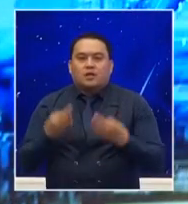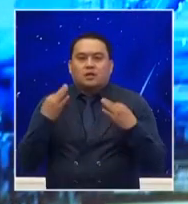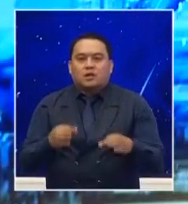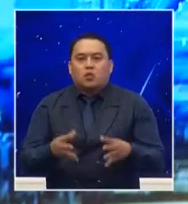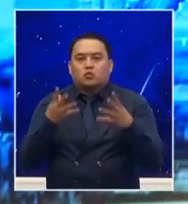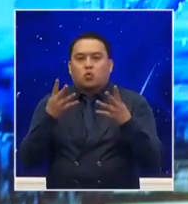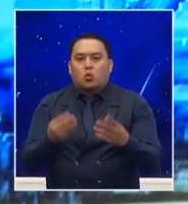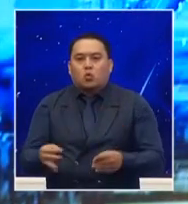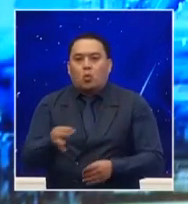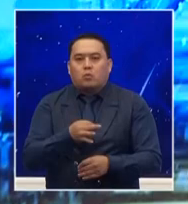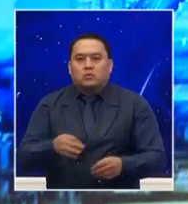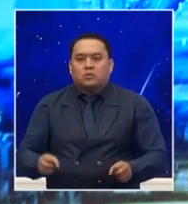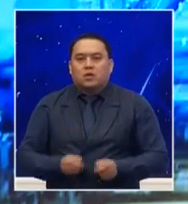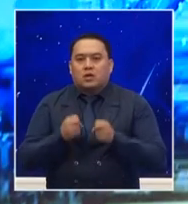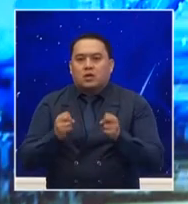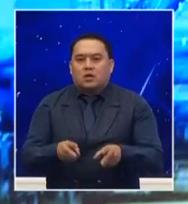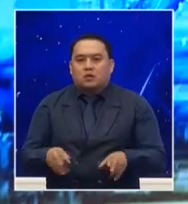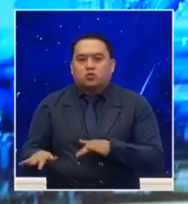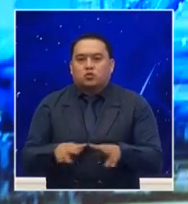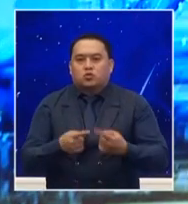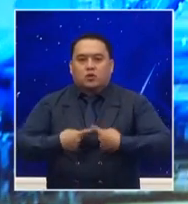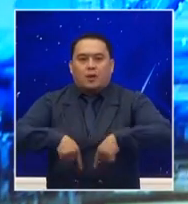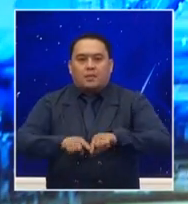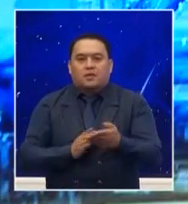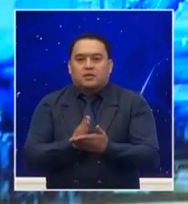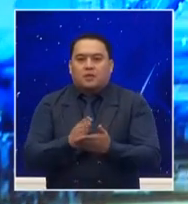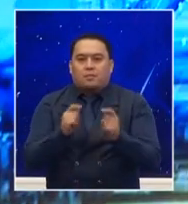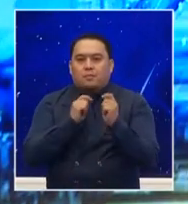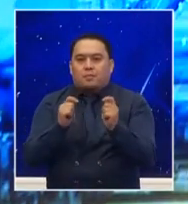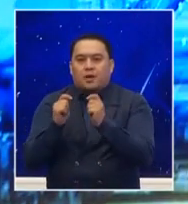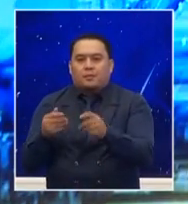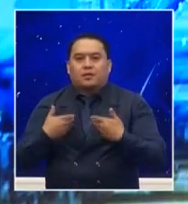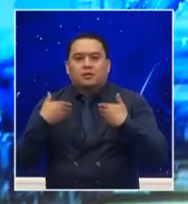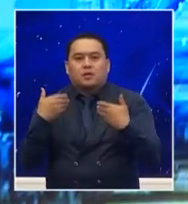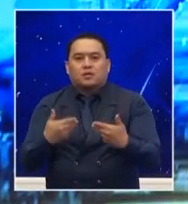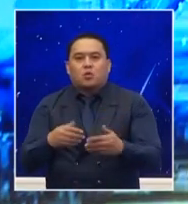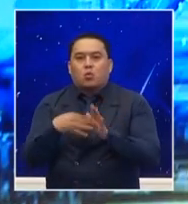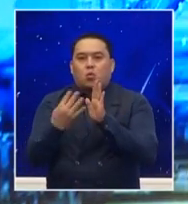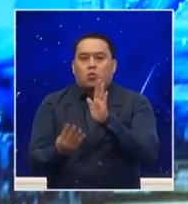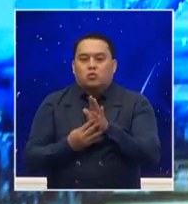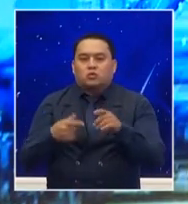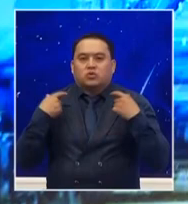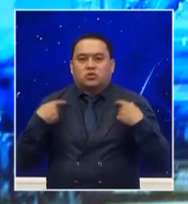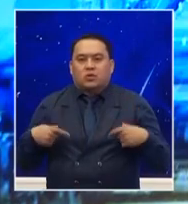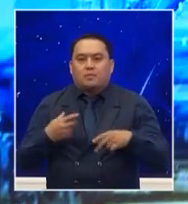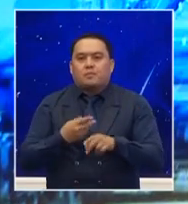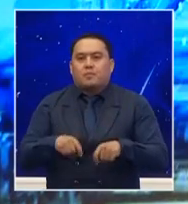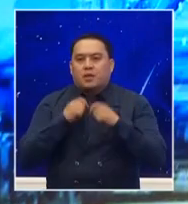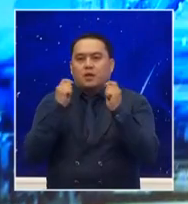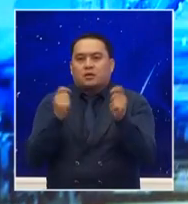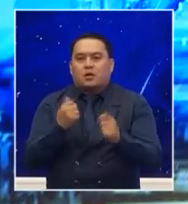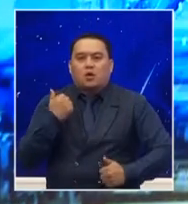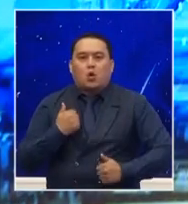Тәуелсіздік күніне орай облыстық қылмыстық атқару жүйесі департаментінің қызметкерлері марапатталды. 19-ына шен берілді. Көп алдында